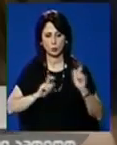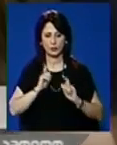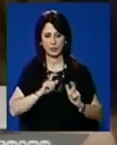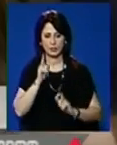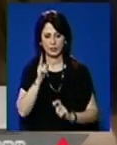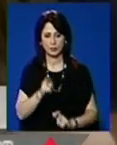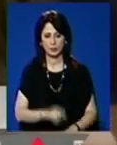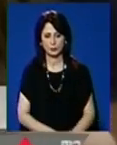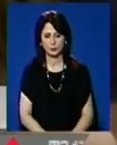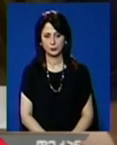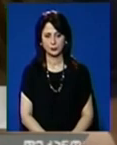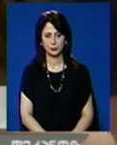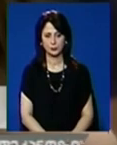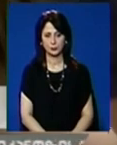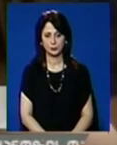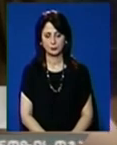უნივერსიტეტებში.